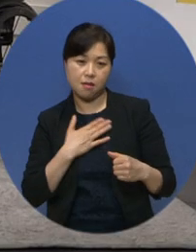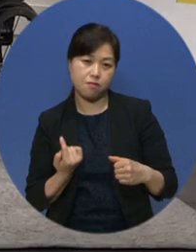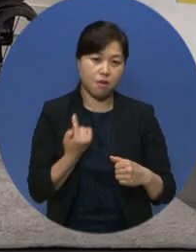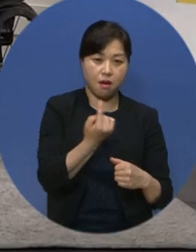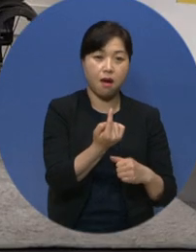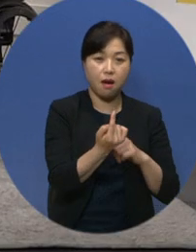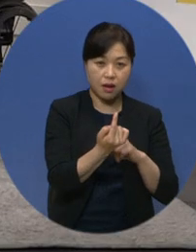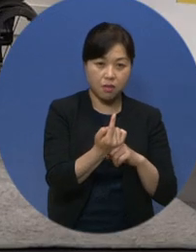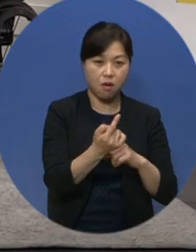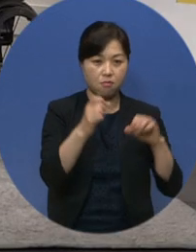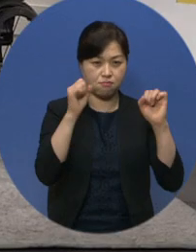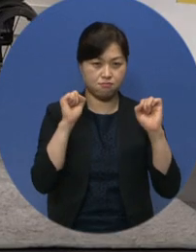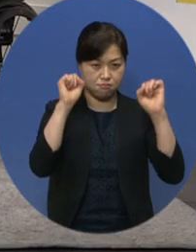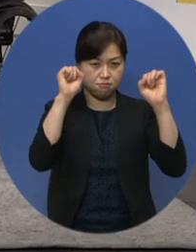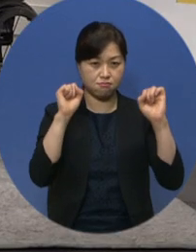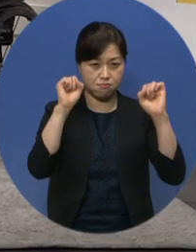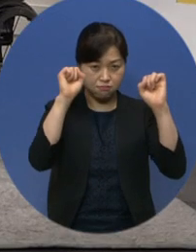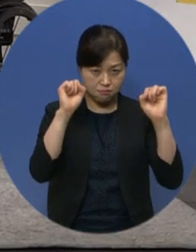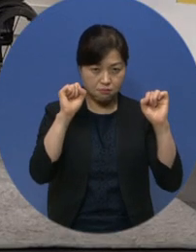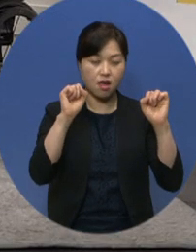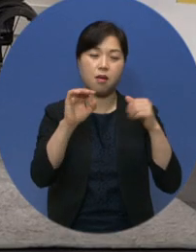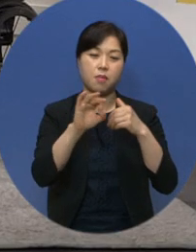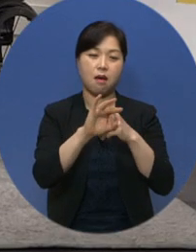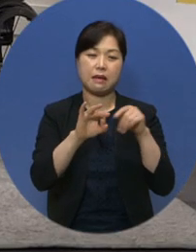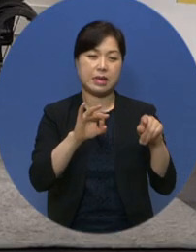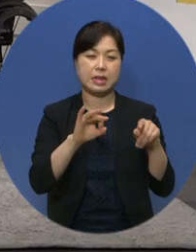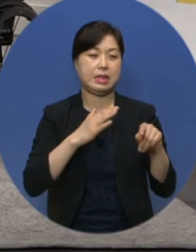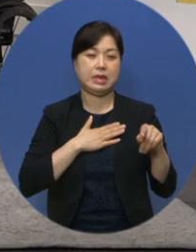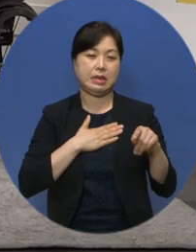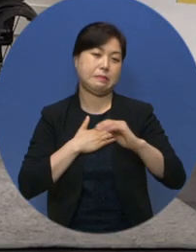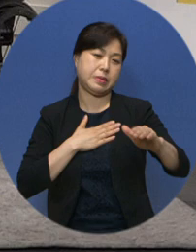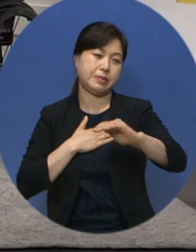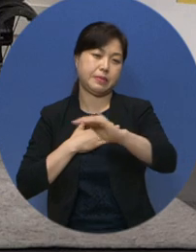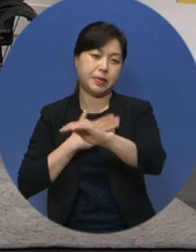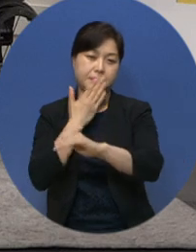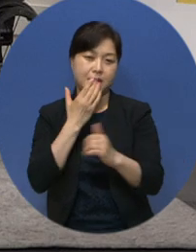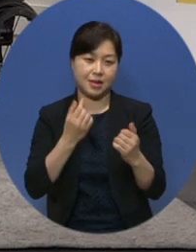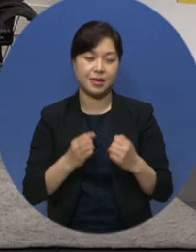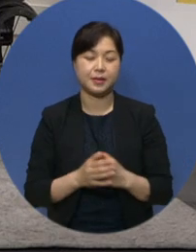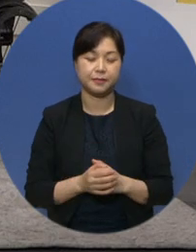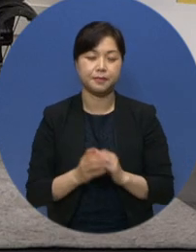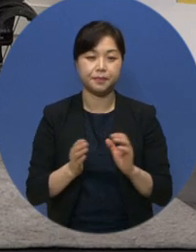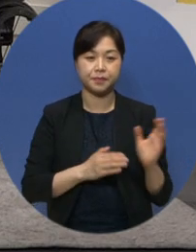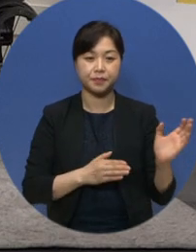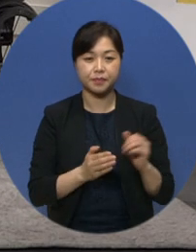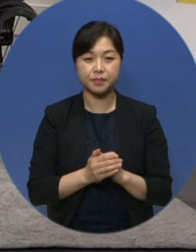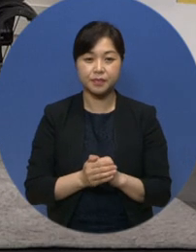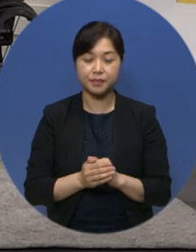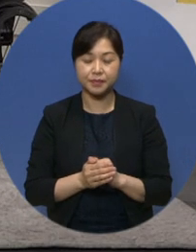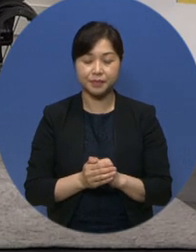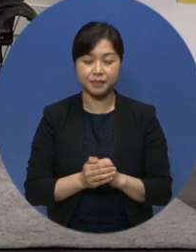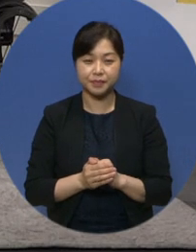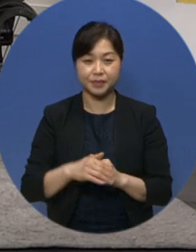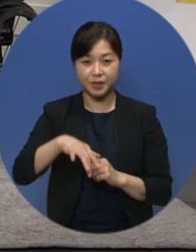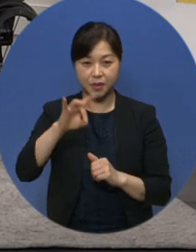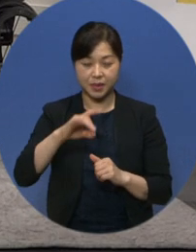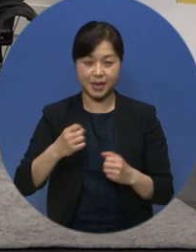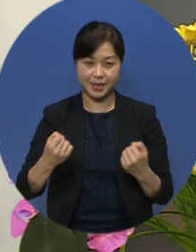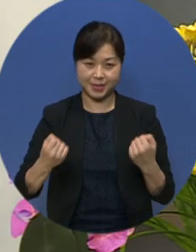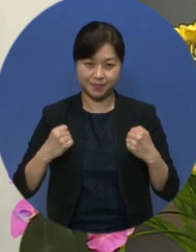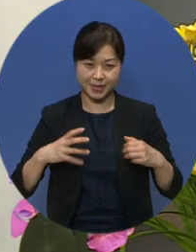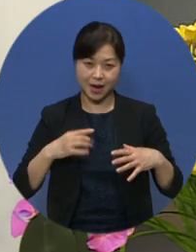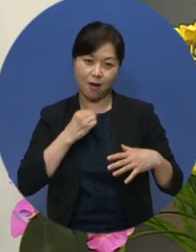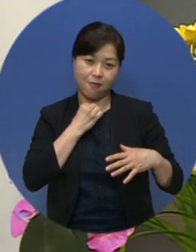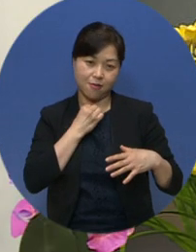4 그 주로 이제 역도를 즐겨 하시고 처음에 힘자랑 때문에 이제